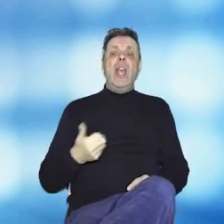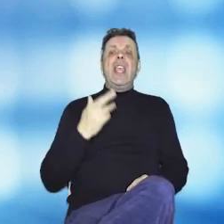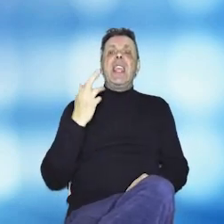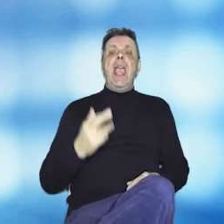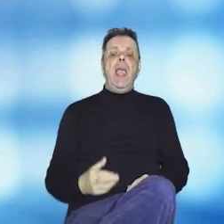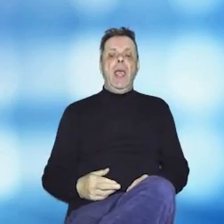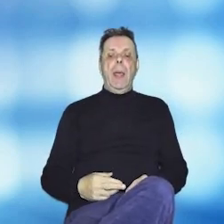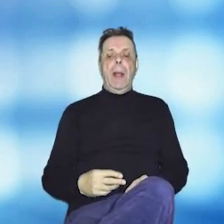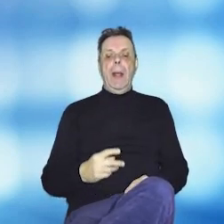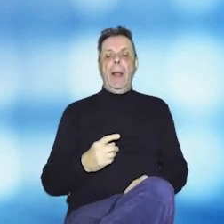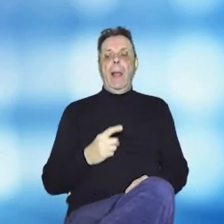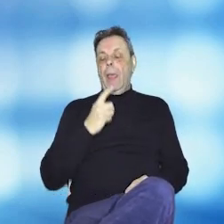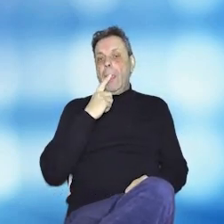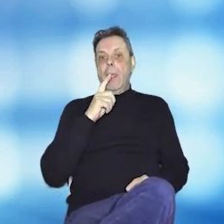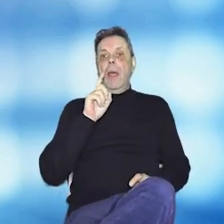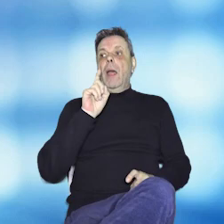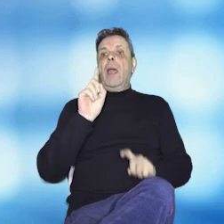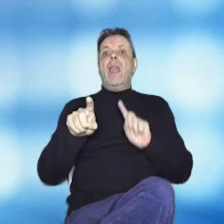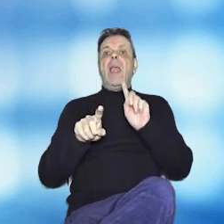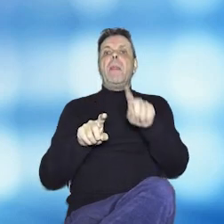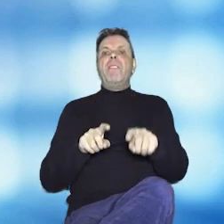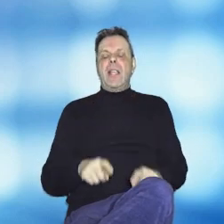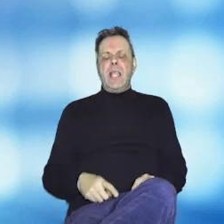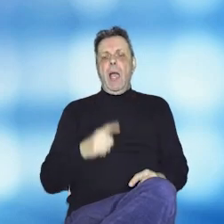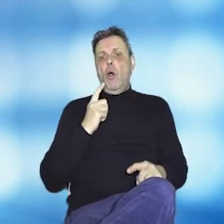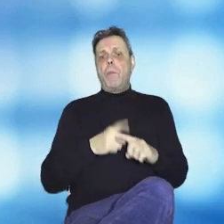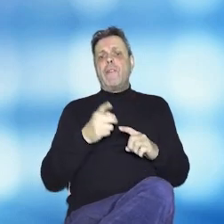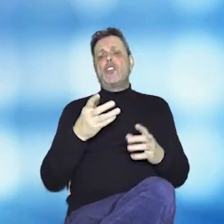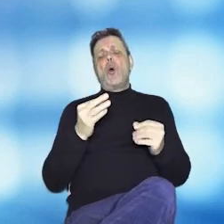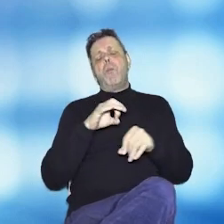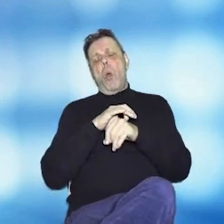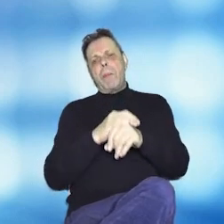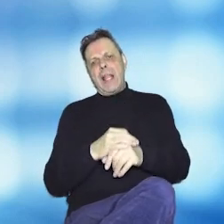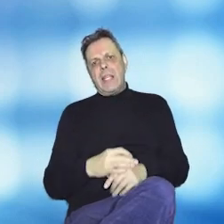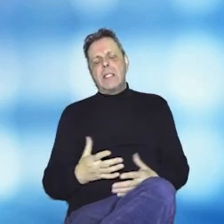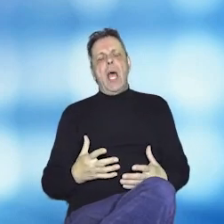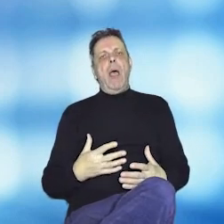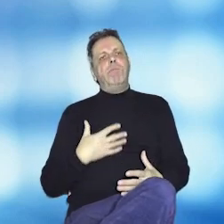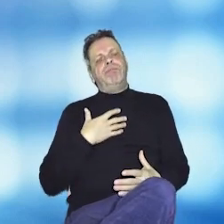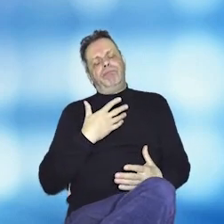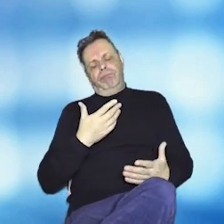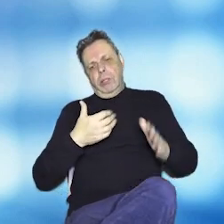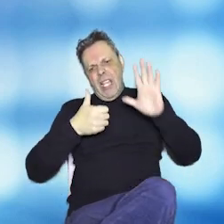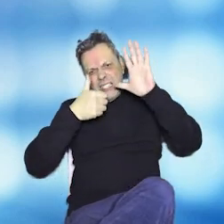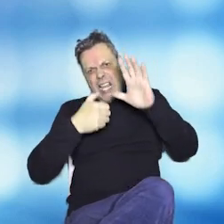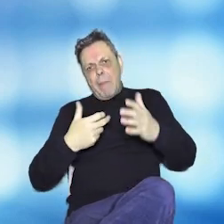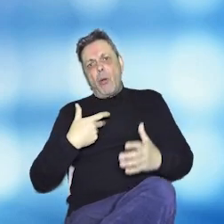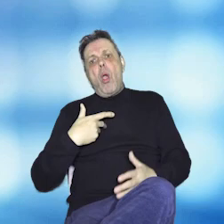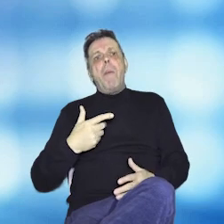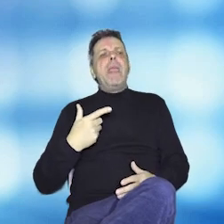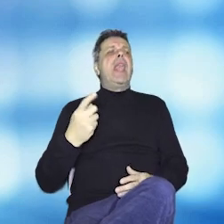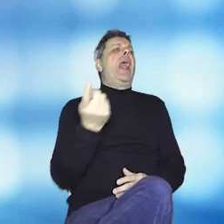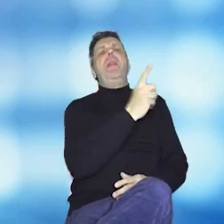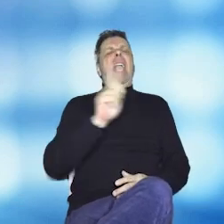je parazitarna infekcija. Jel? I upravo se to često prati sa nekakvim dramatičnim slikama koje mi u Hrvatskoj